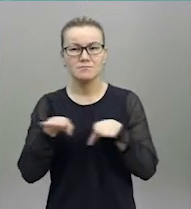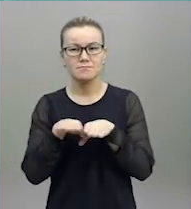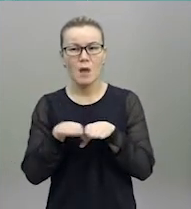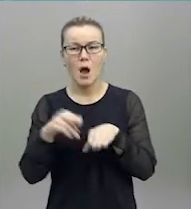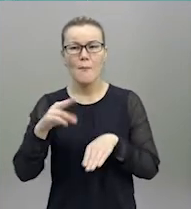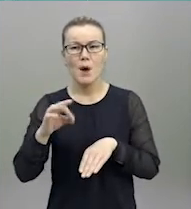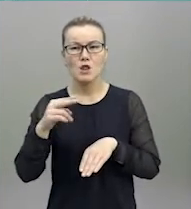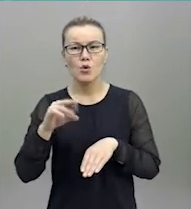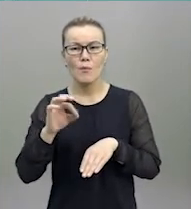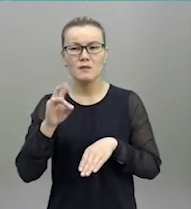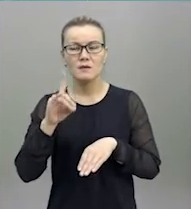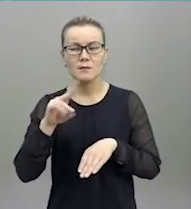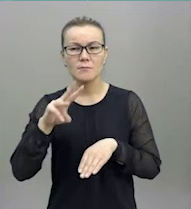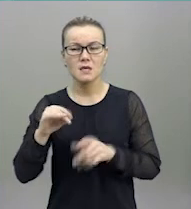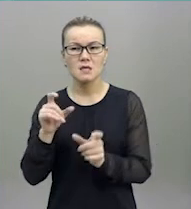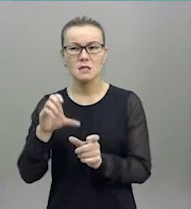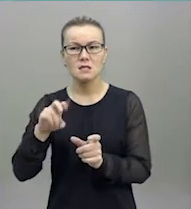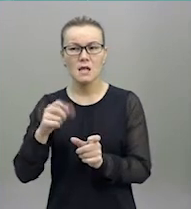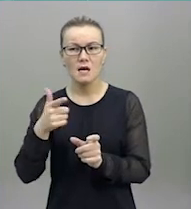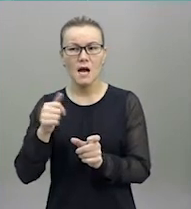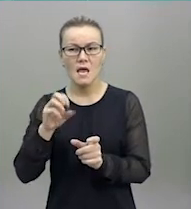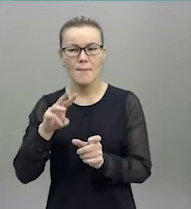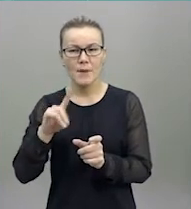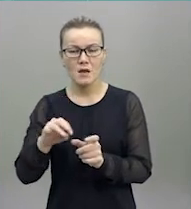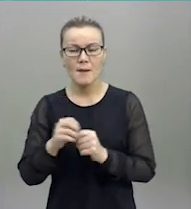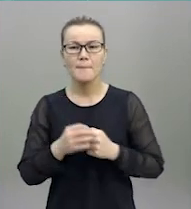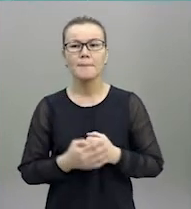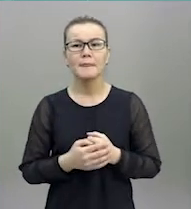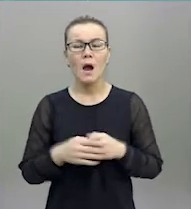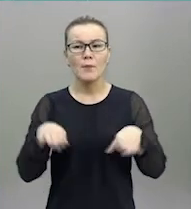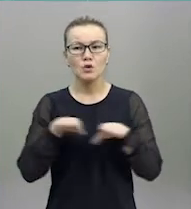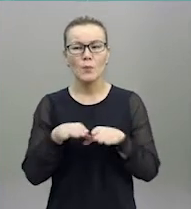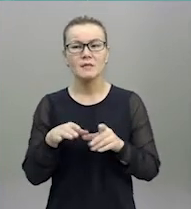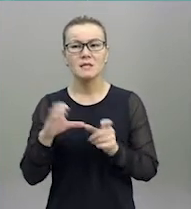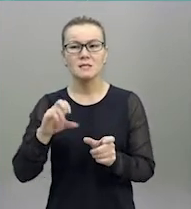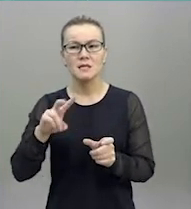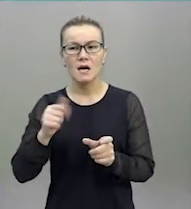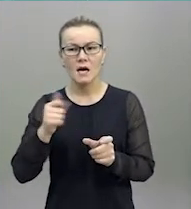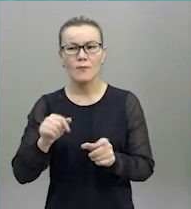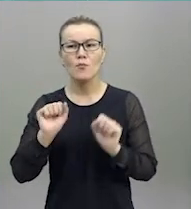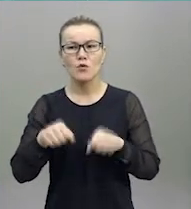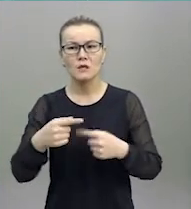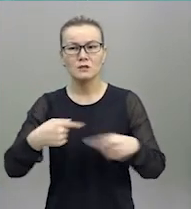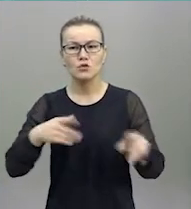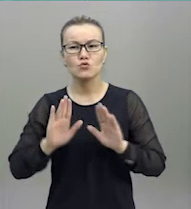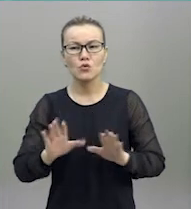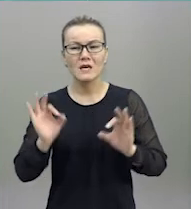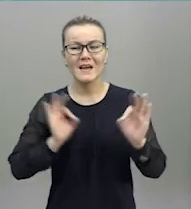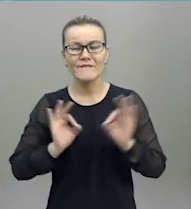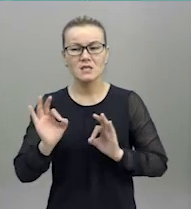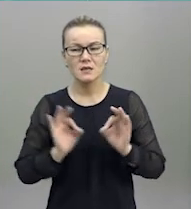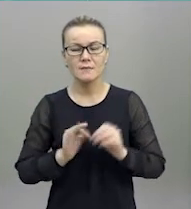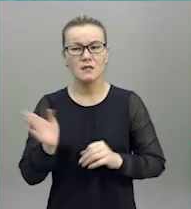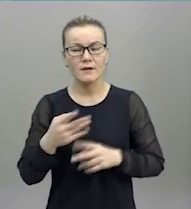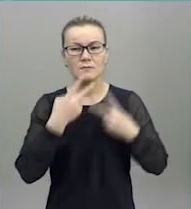слагаемыми то есть подобные слагаемые могут отличаться только коэффициентами ну что ж давайте посмотрим